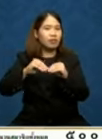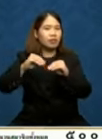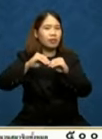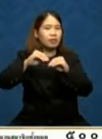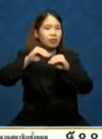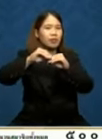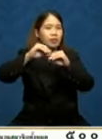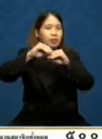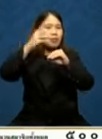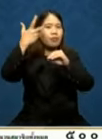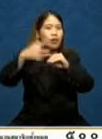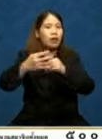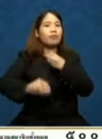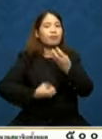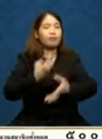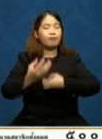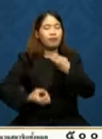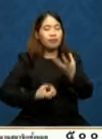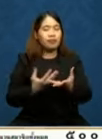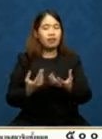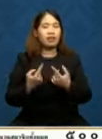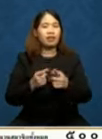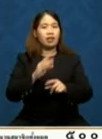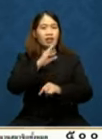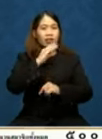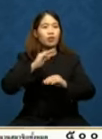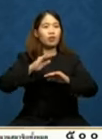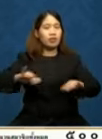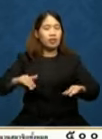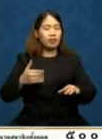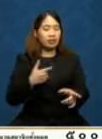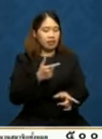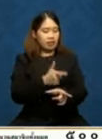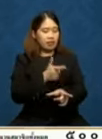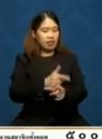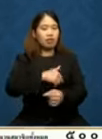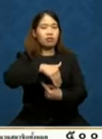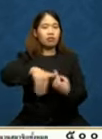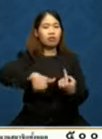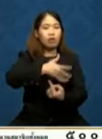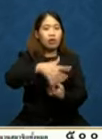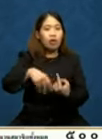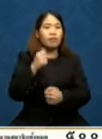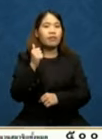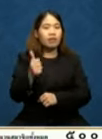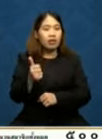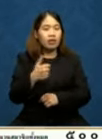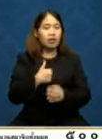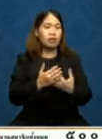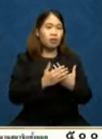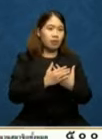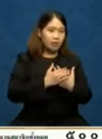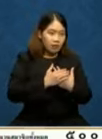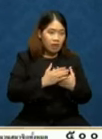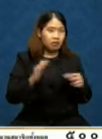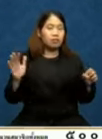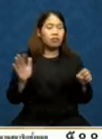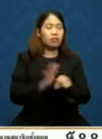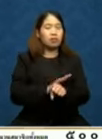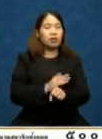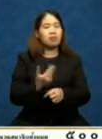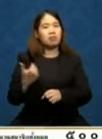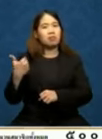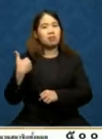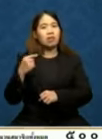งอาการออกมานั่นเองครับแต่ถ้าเด็กได้รับการเลี้ยงดูในสิ่งแวดล้อมที่ดีได้รับความรักเต็มที่ถึงแม้